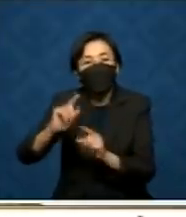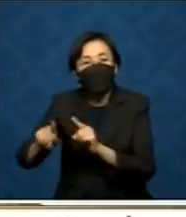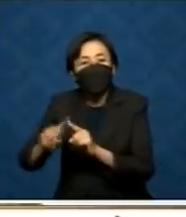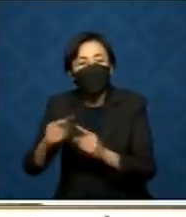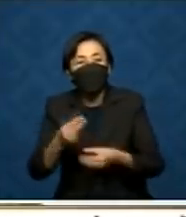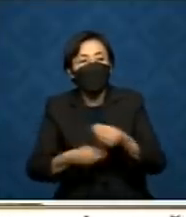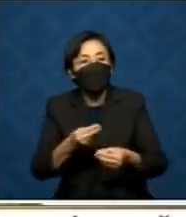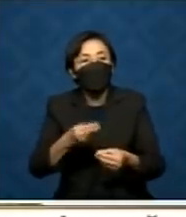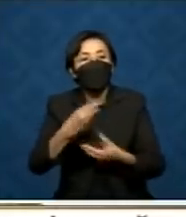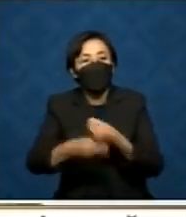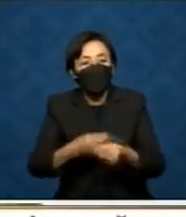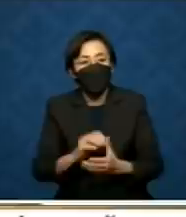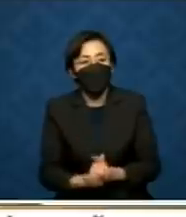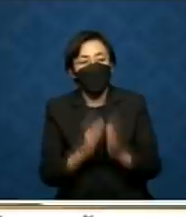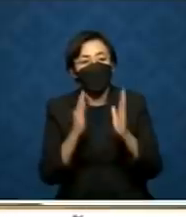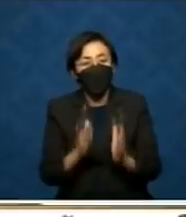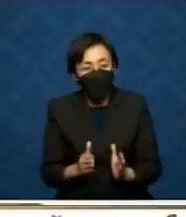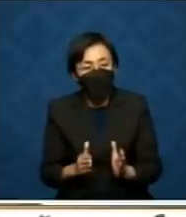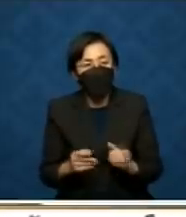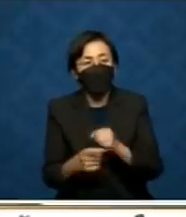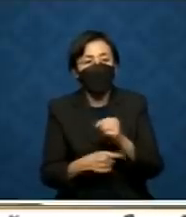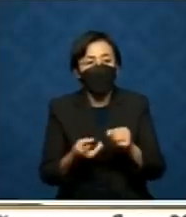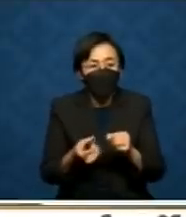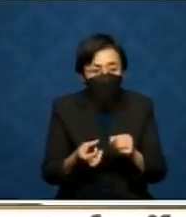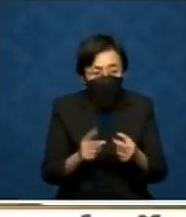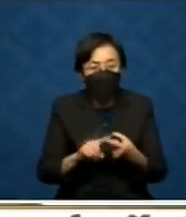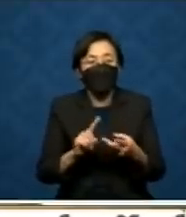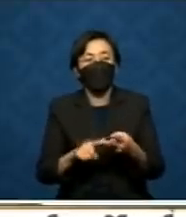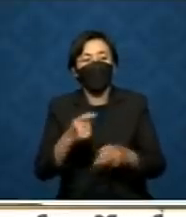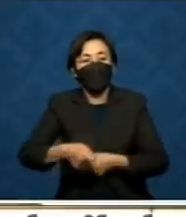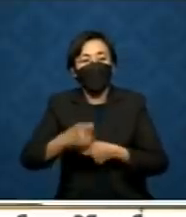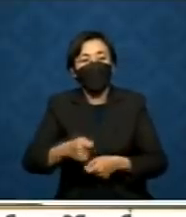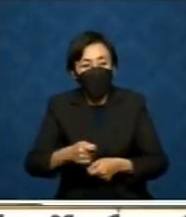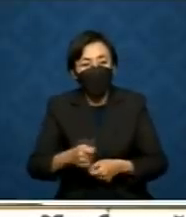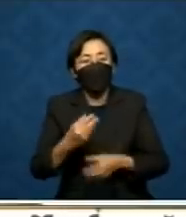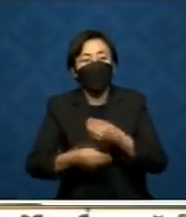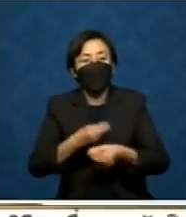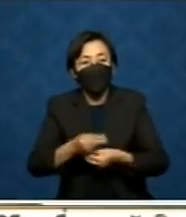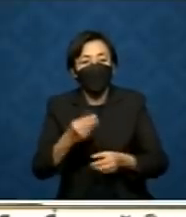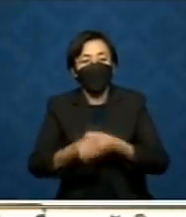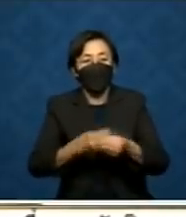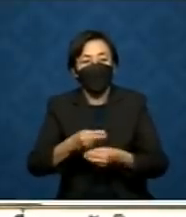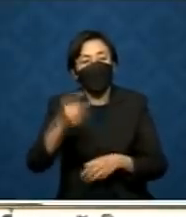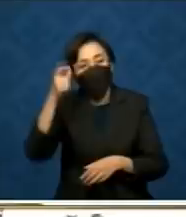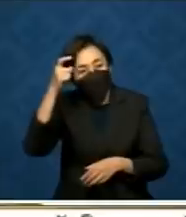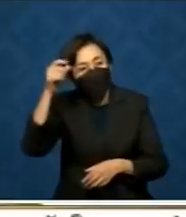อะไรก็ว่าไปแต่ชาวนานี่ก็เชื่อตะกอนเนี่ยมีตลาดนัดโคกระบือ